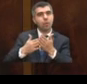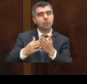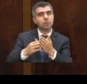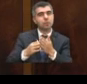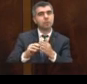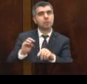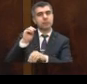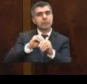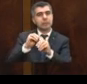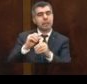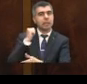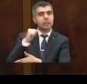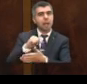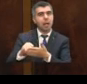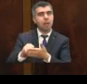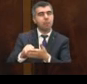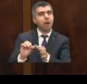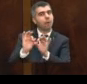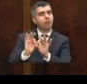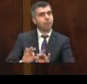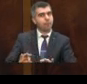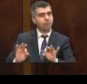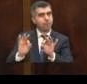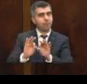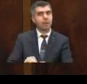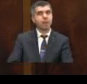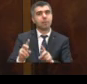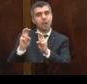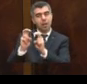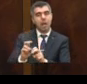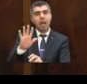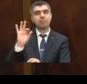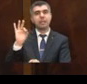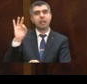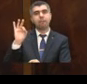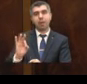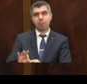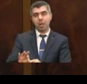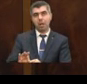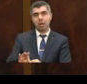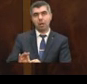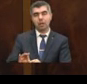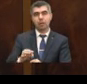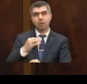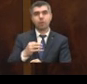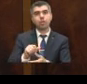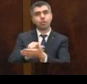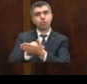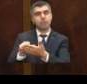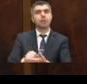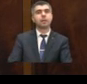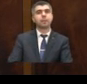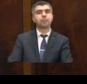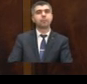للسكن أو للسكنة، بتخفيض 50% من هذا الرسم التسجيل إلى